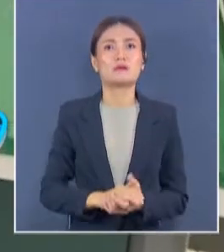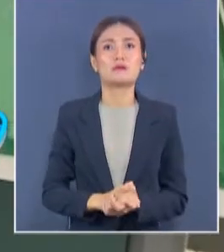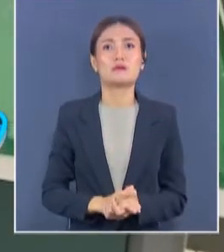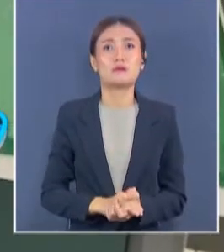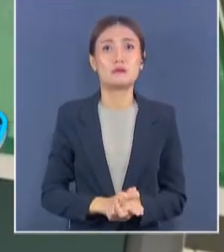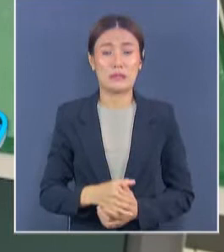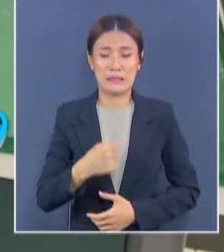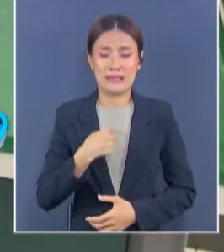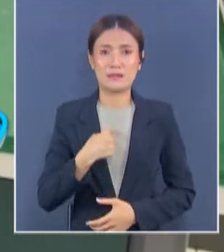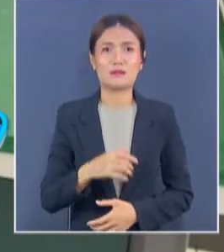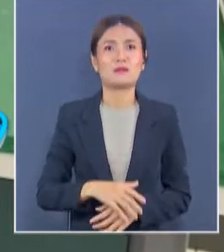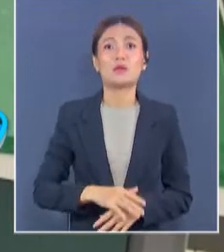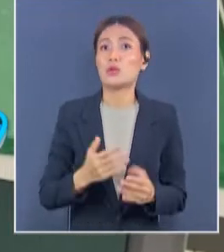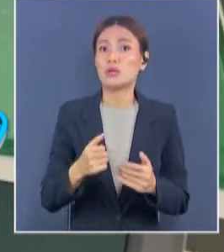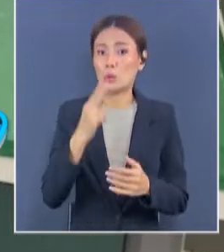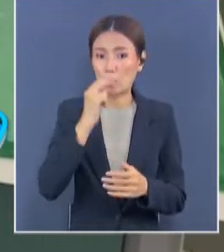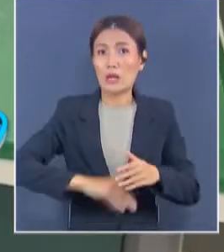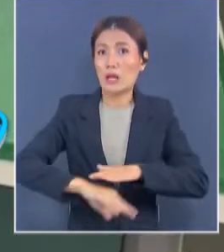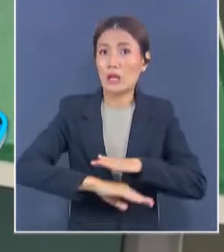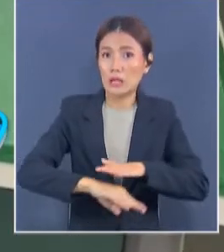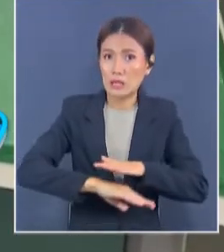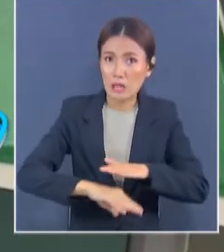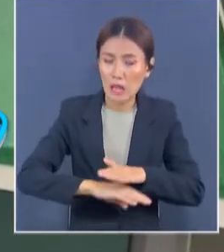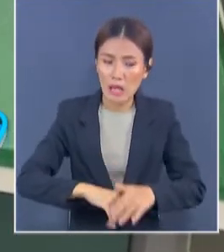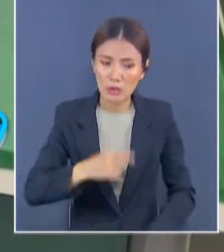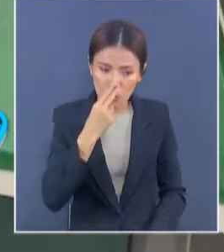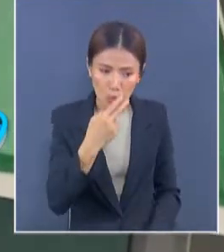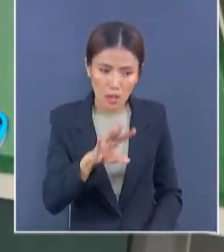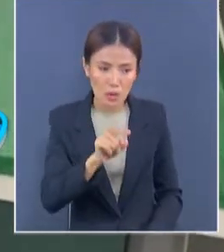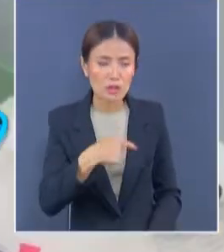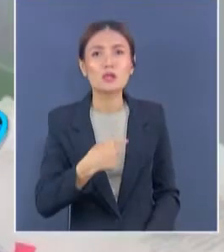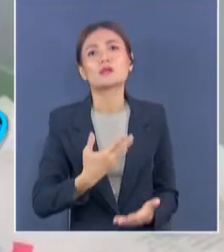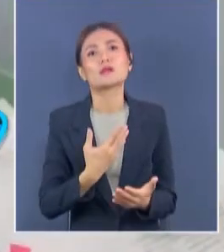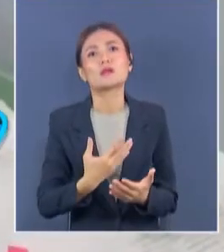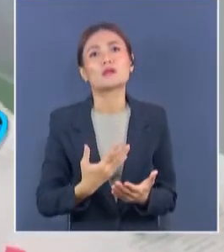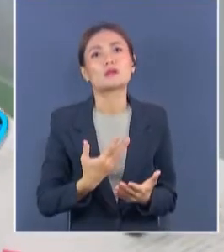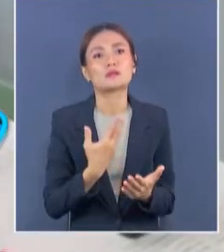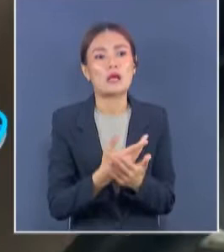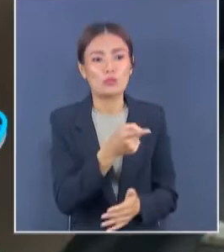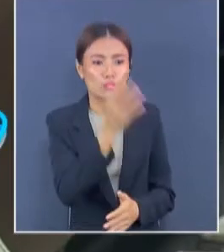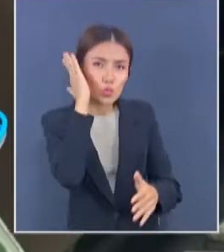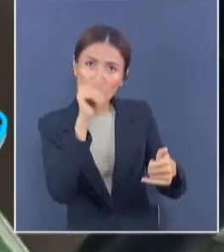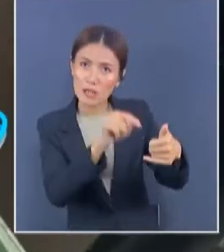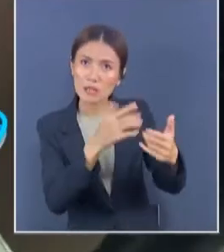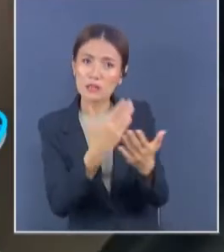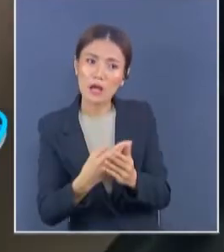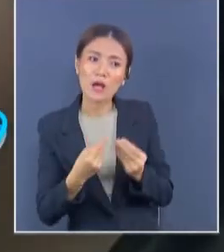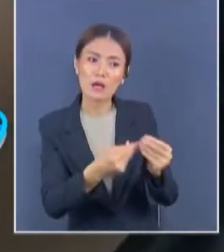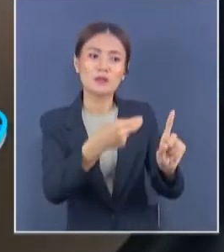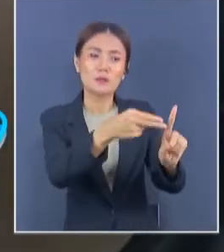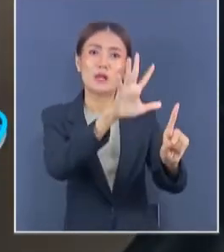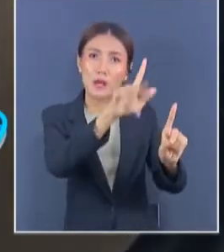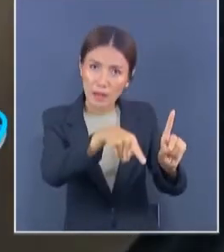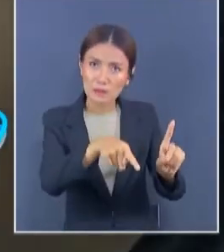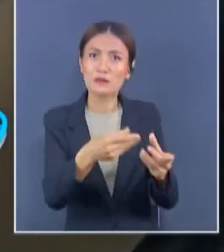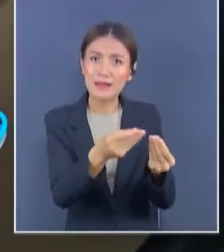พบระบุชัดเจนครับว่าผู้เสียหายได้รับเงินไปจำนวน 15,000บาทและจากการสอบถามพนักงาน